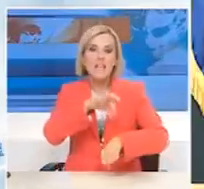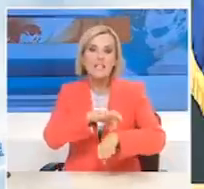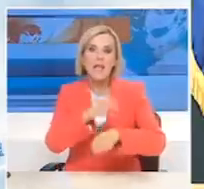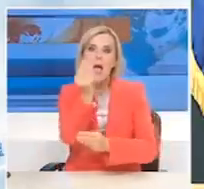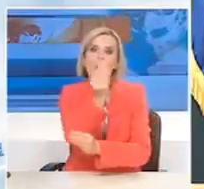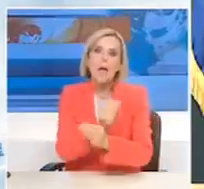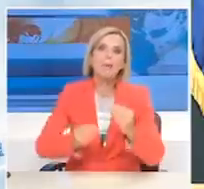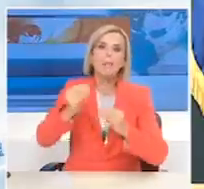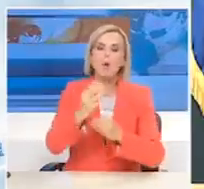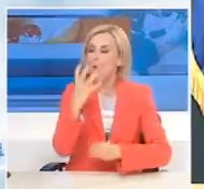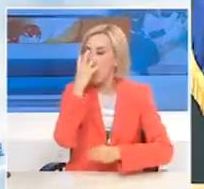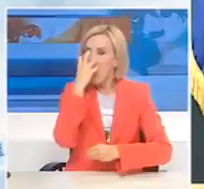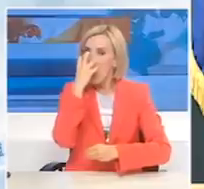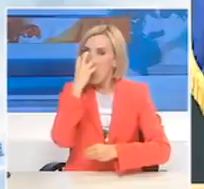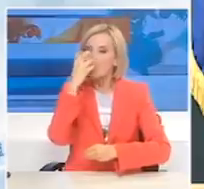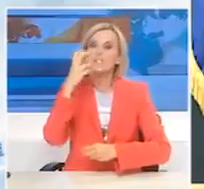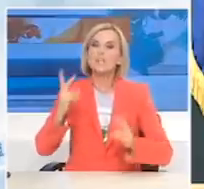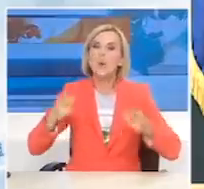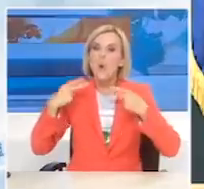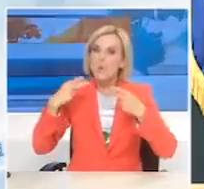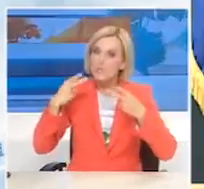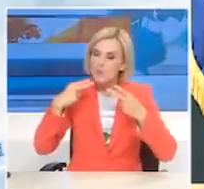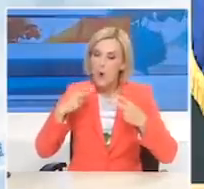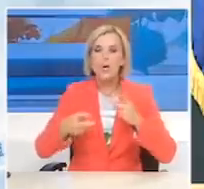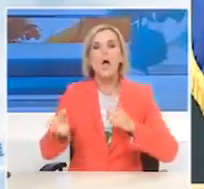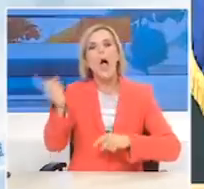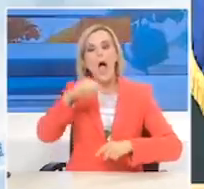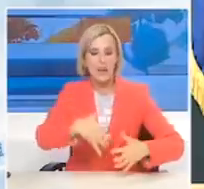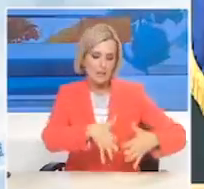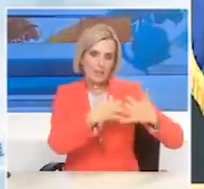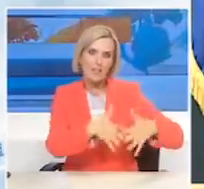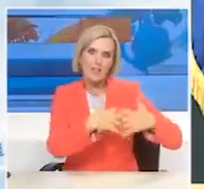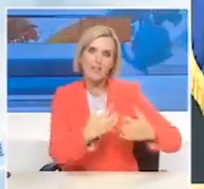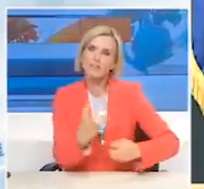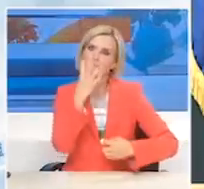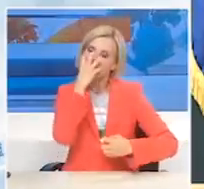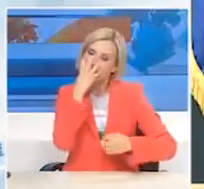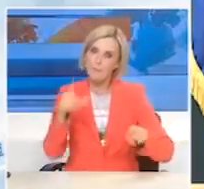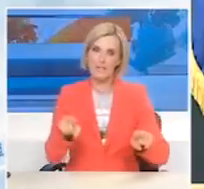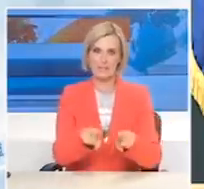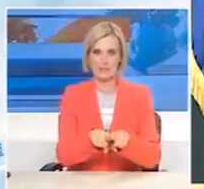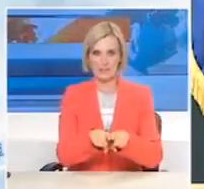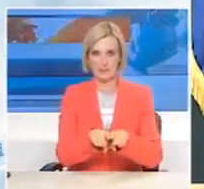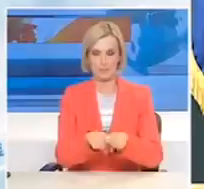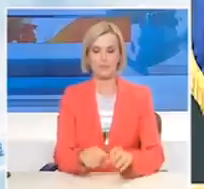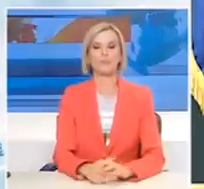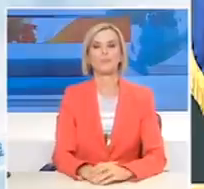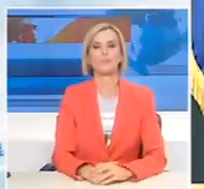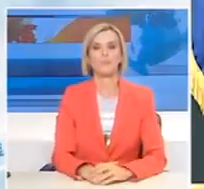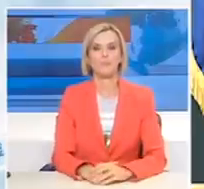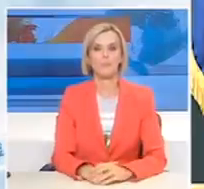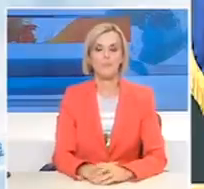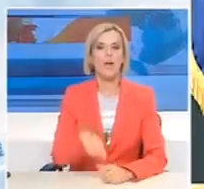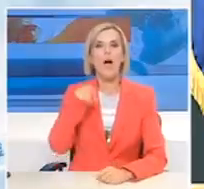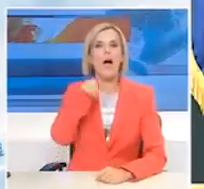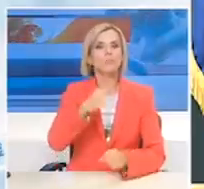συμπληρωματικό οξυγόνο, σε ασθενείς στους οποίους στηρίζεται η αναπνοή με άλλα πλην του αναπνευστήρα μέσα. Επίσης, η διάρκεια